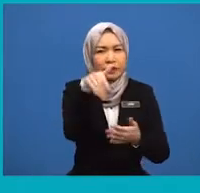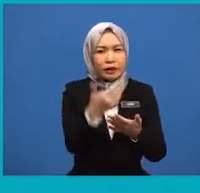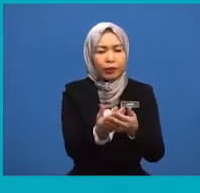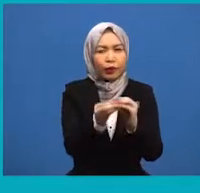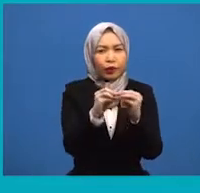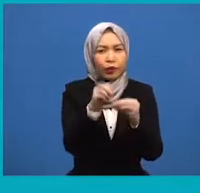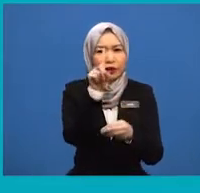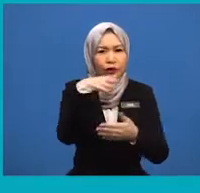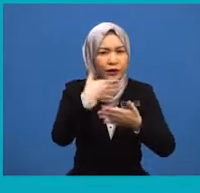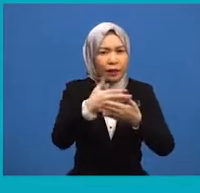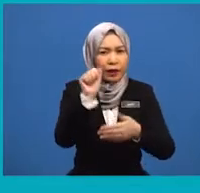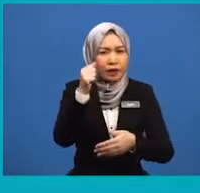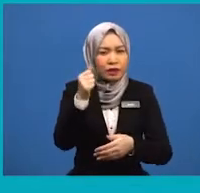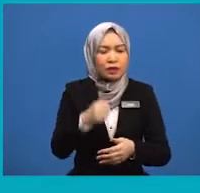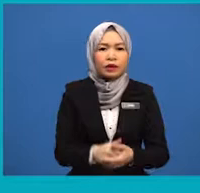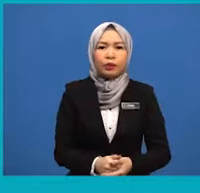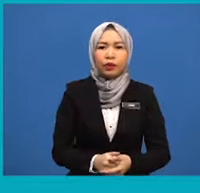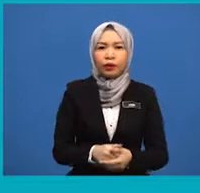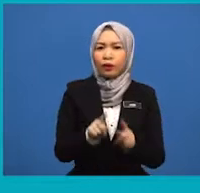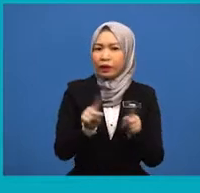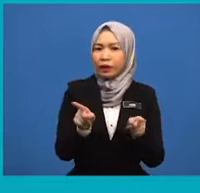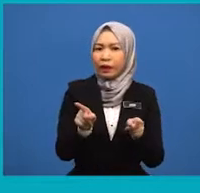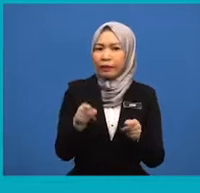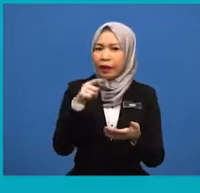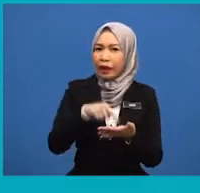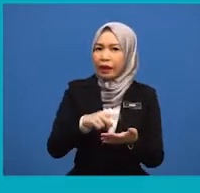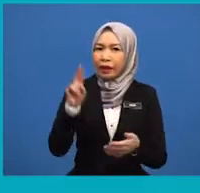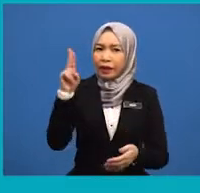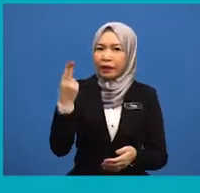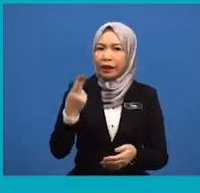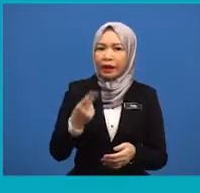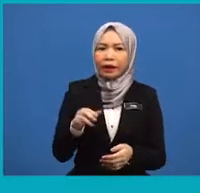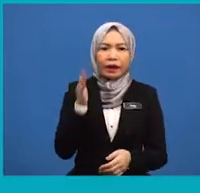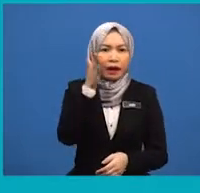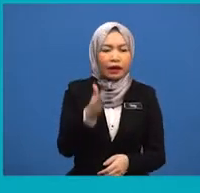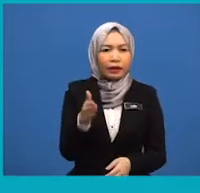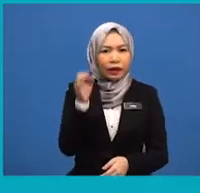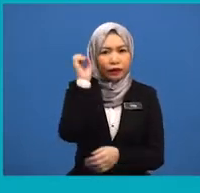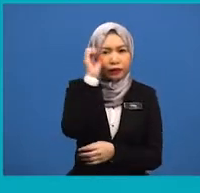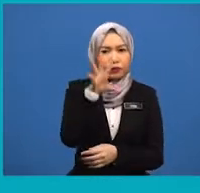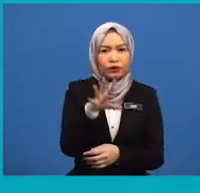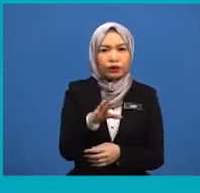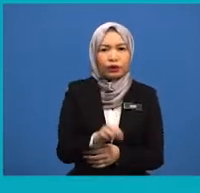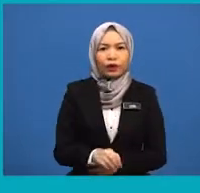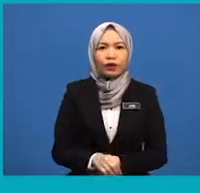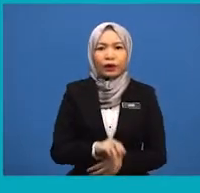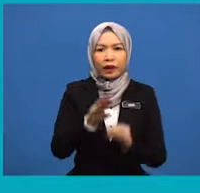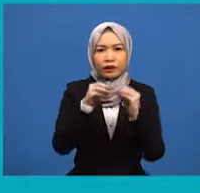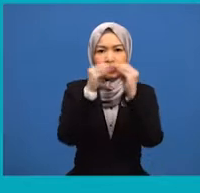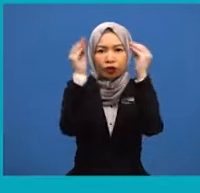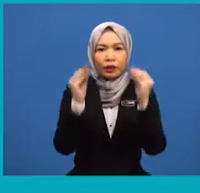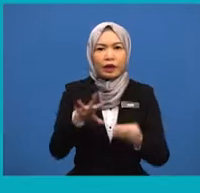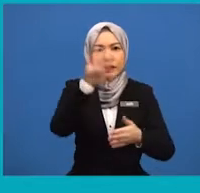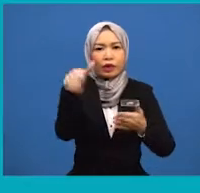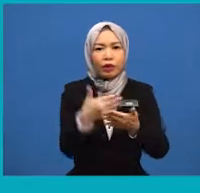10. Sebaliknya, algoritma ini hanya memaparkan jumlah semua nombor